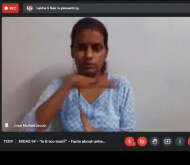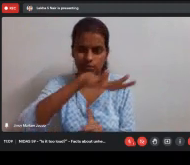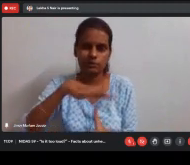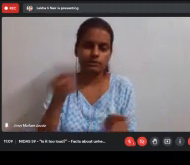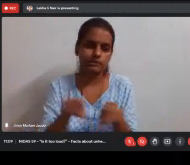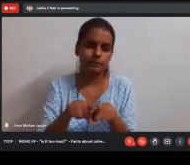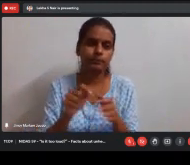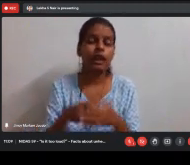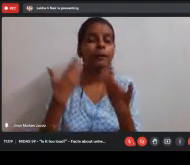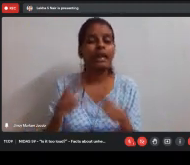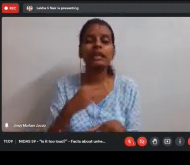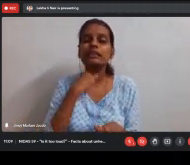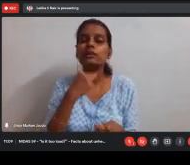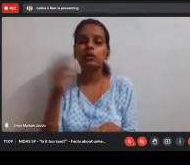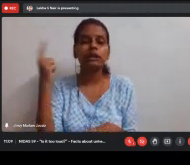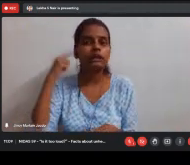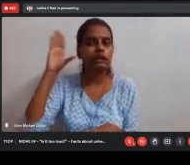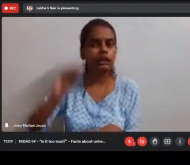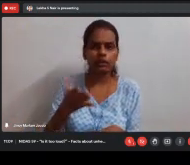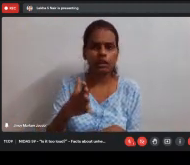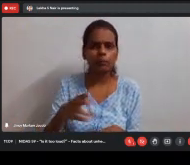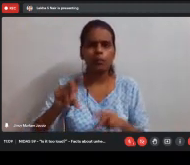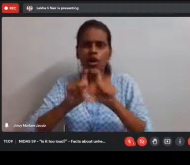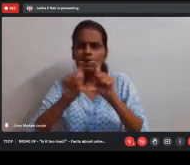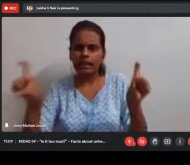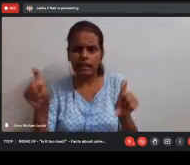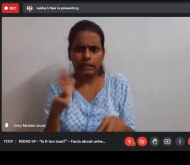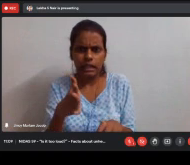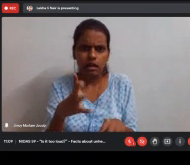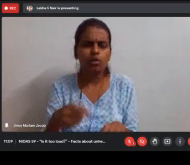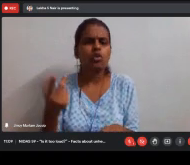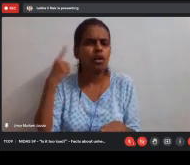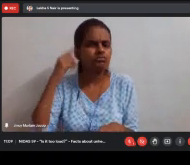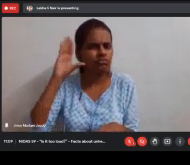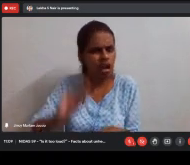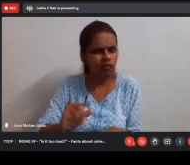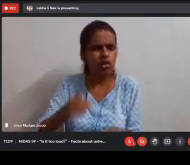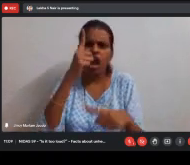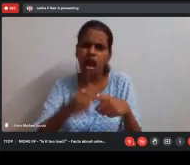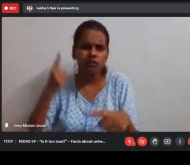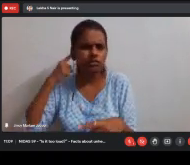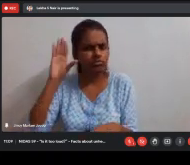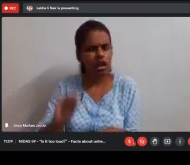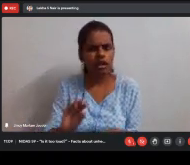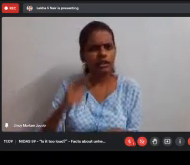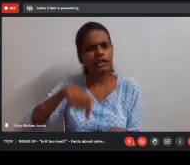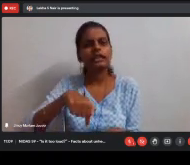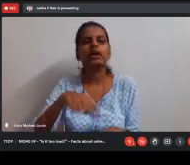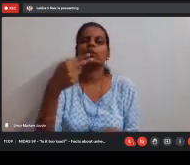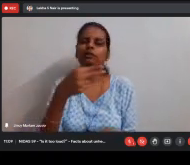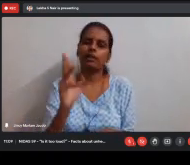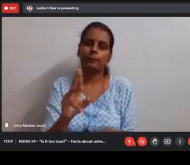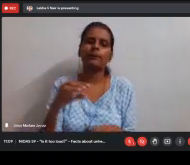സോ എന്താണ് ഇതിലെ കേൾവിക്കുറവ് അല്ലെങ്കിൽ ബധിരത എന്ന് പറയുന്നത്? ഭാഗികമായോ പൂർണ്ണമായോ കേൾക്കാൻ കഴിയാത്ത